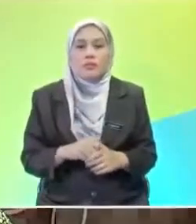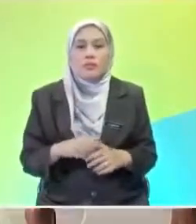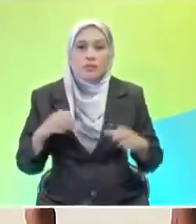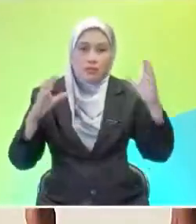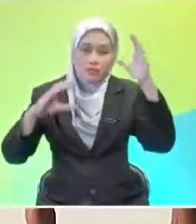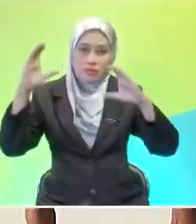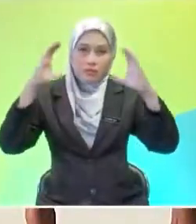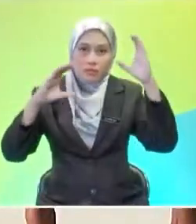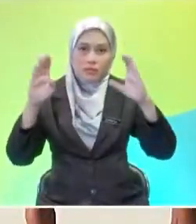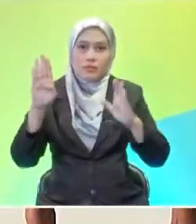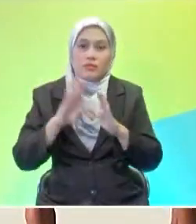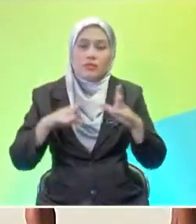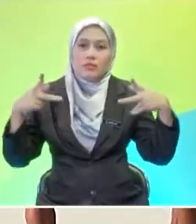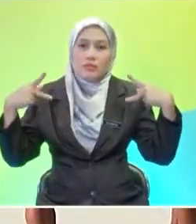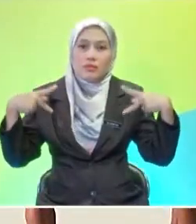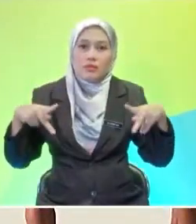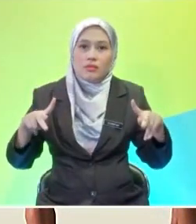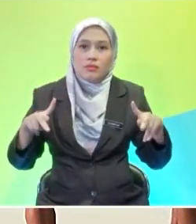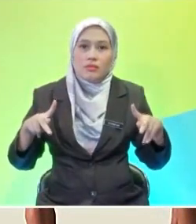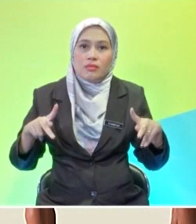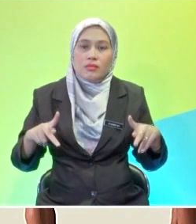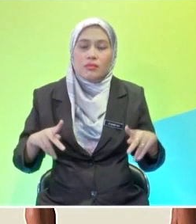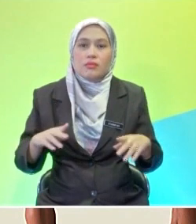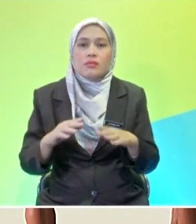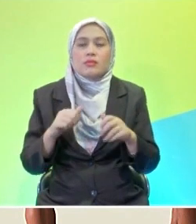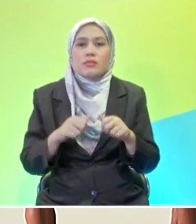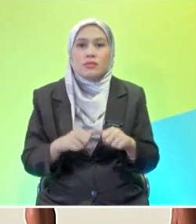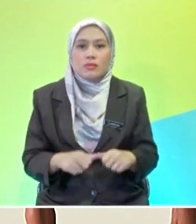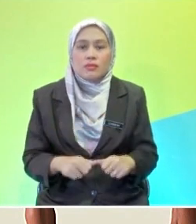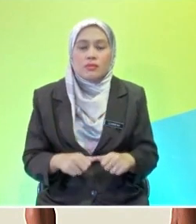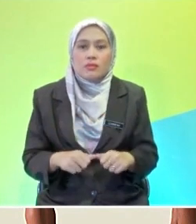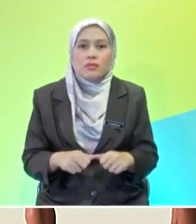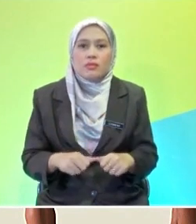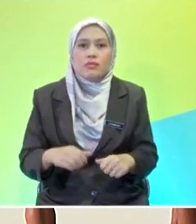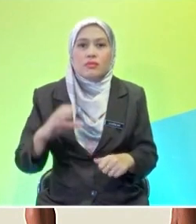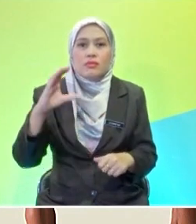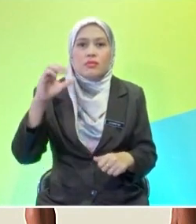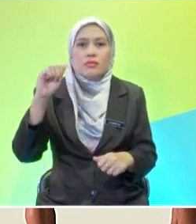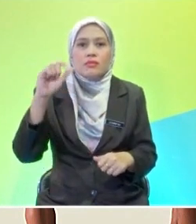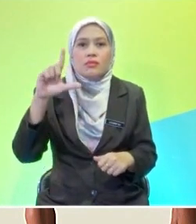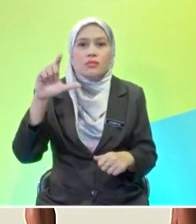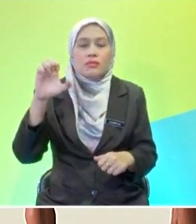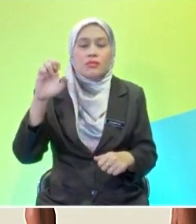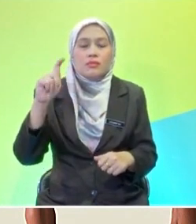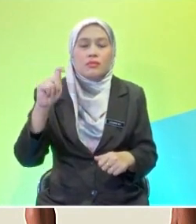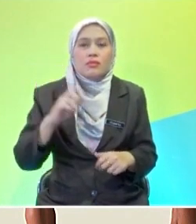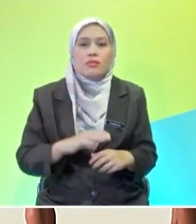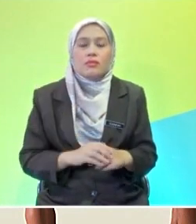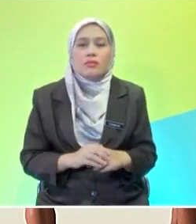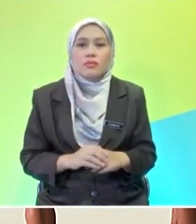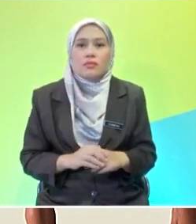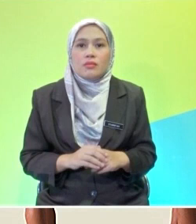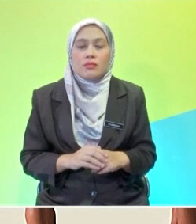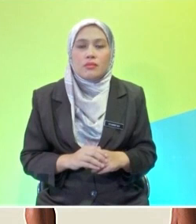berpeluang untuk menginap di Calit Pos Kuala Lumpur. Calit ini diusahakan sendiri oleh masyarakat orang asli. Ha.